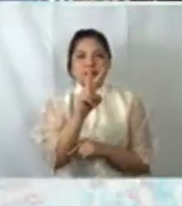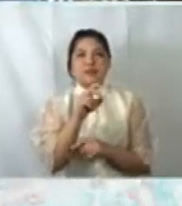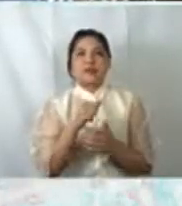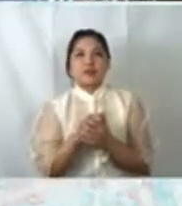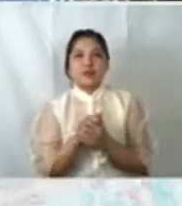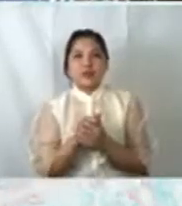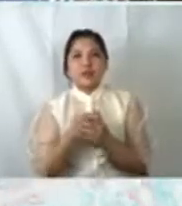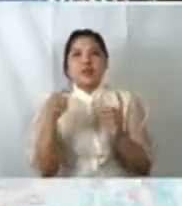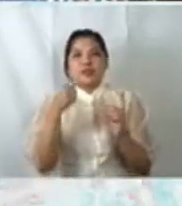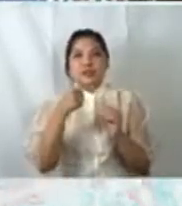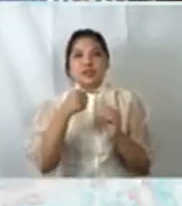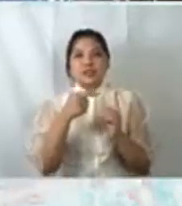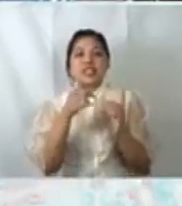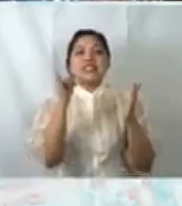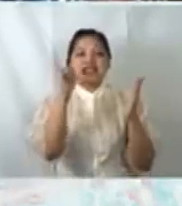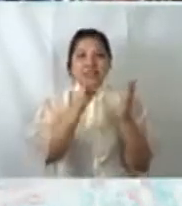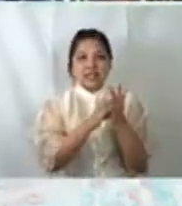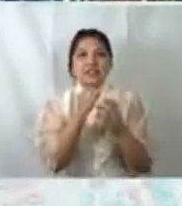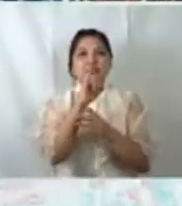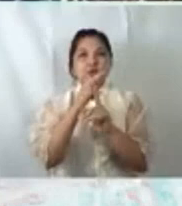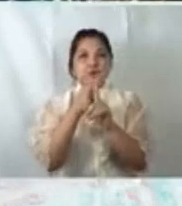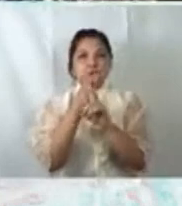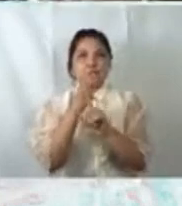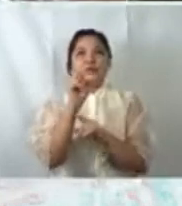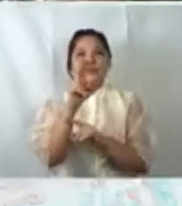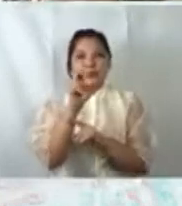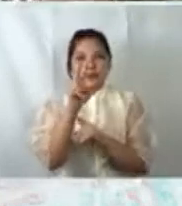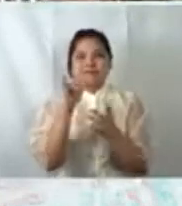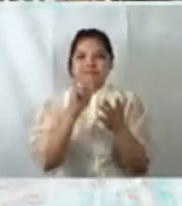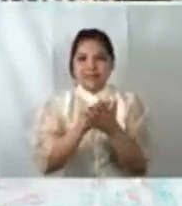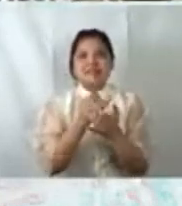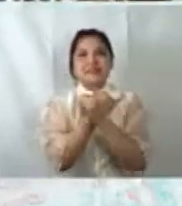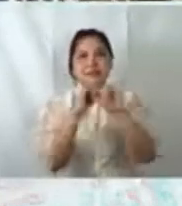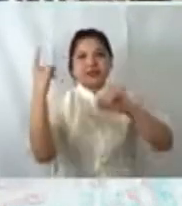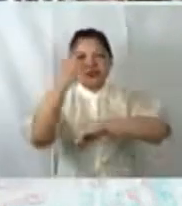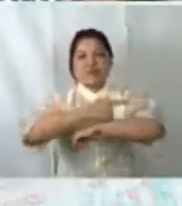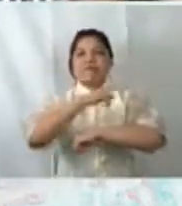na po ang Independence Day ng Pilipinas. Okay?